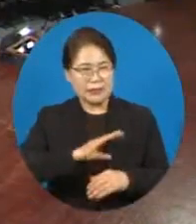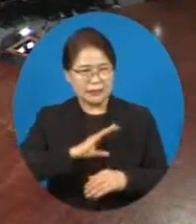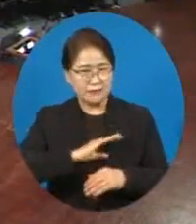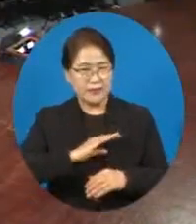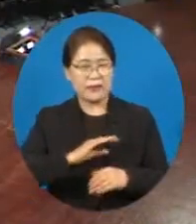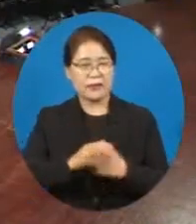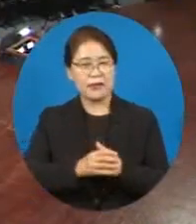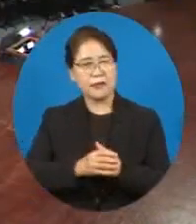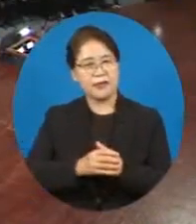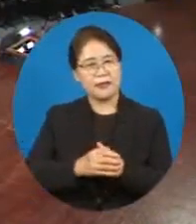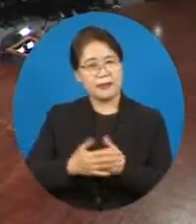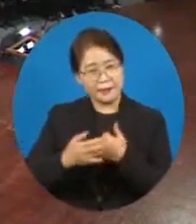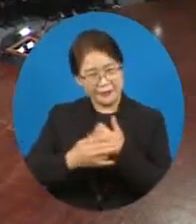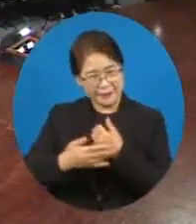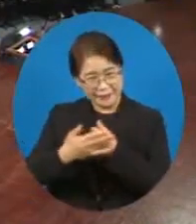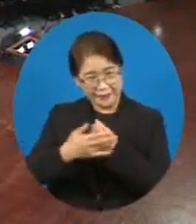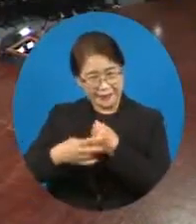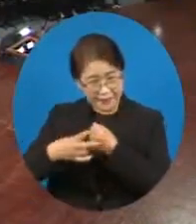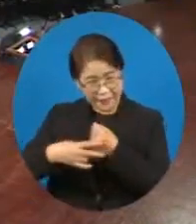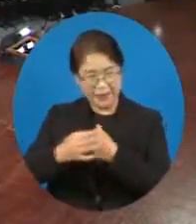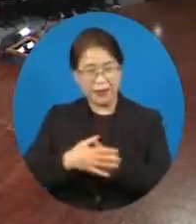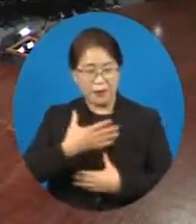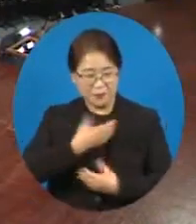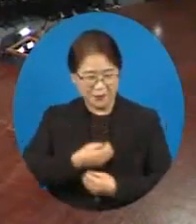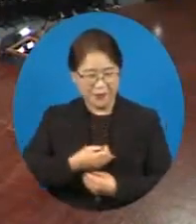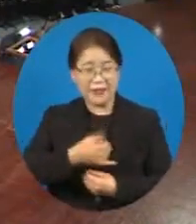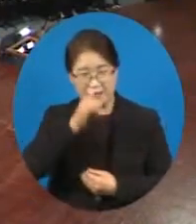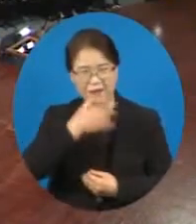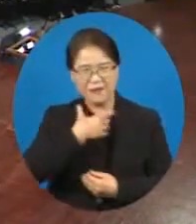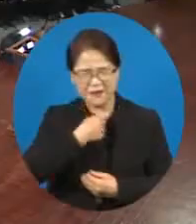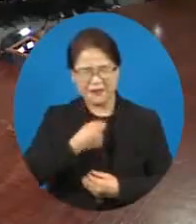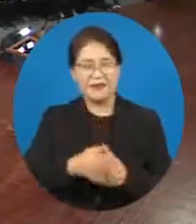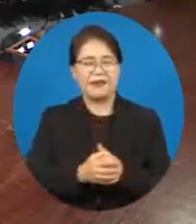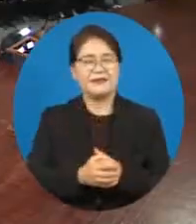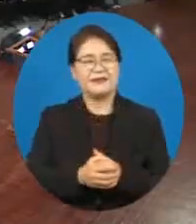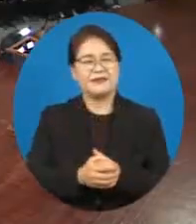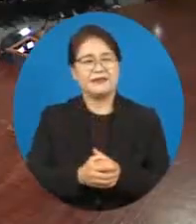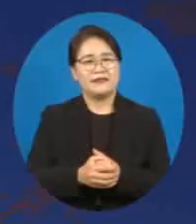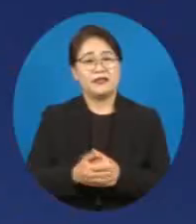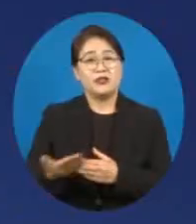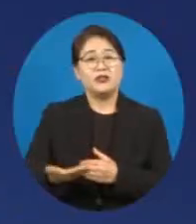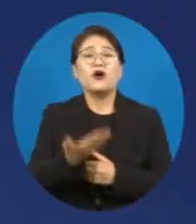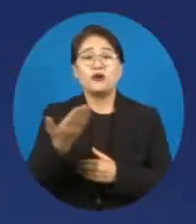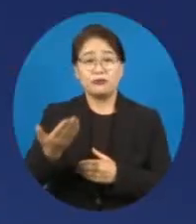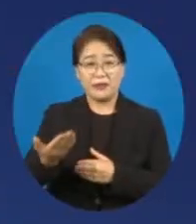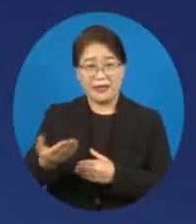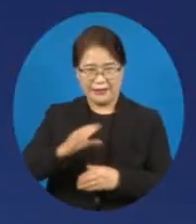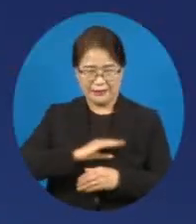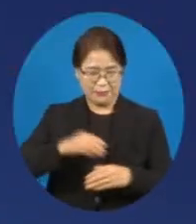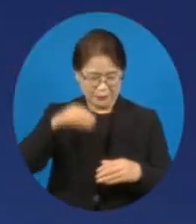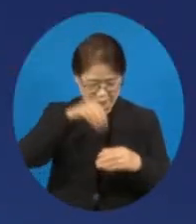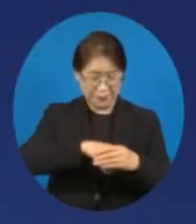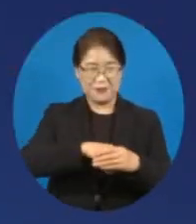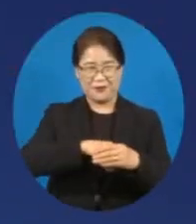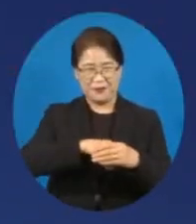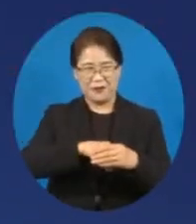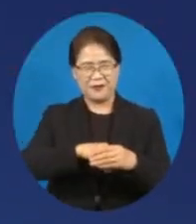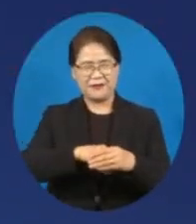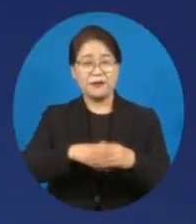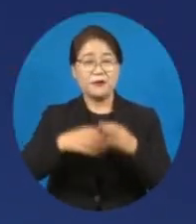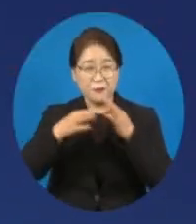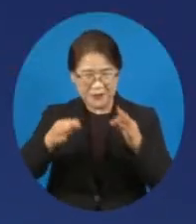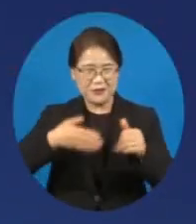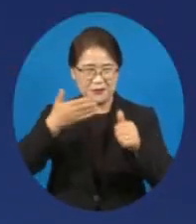평강이 있을지어다 예 제 이름을 대신 분이 계세요 여러분 이름을 놓으세요 왜 죄를 따라